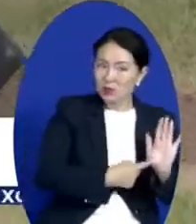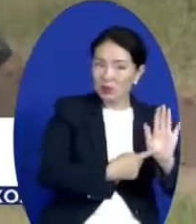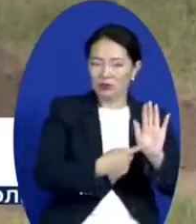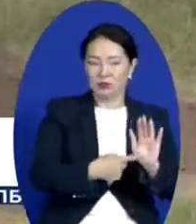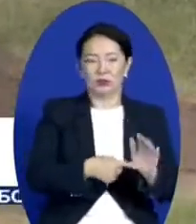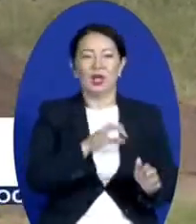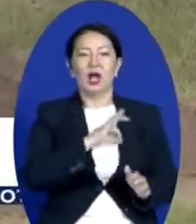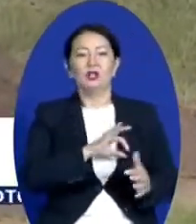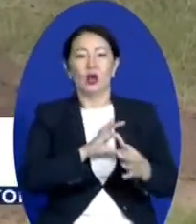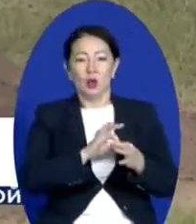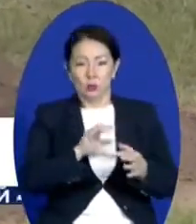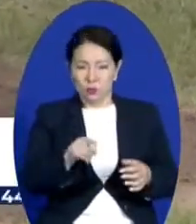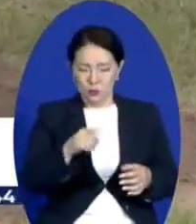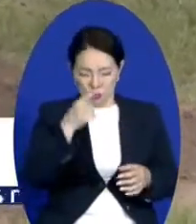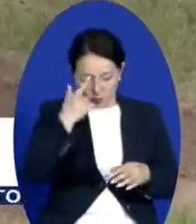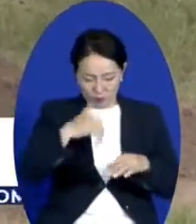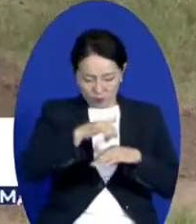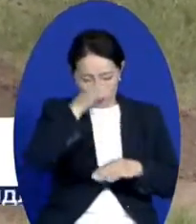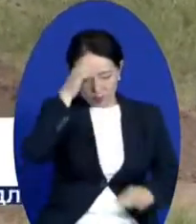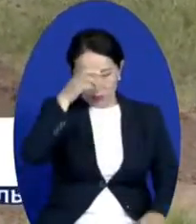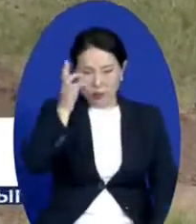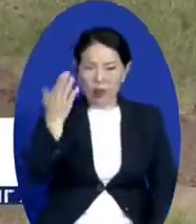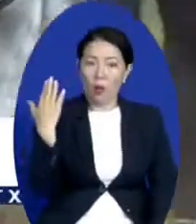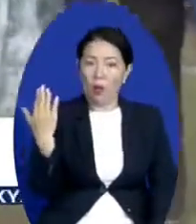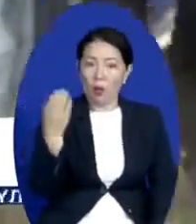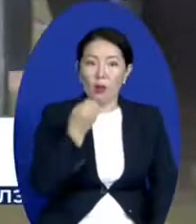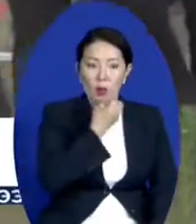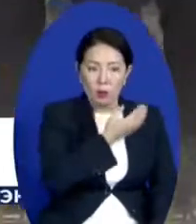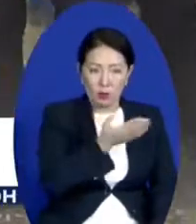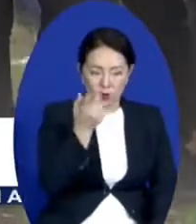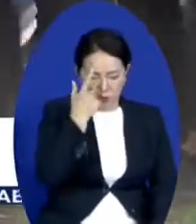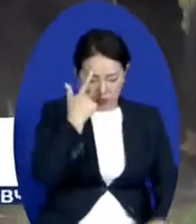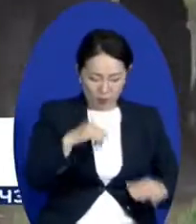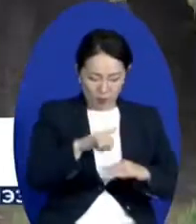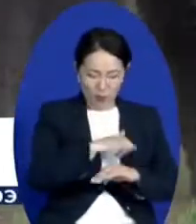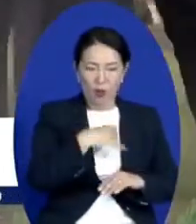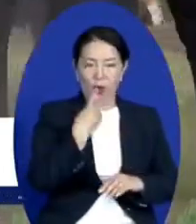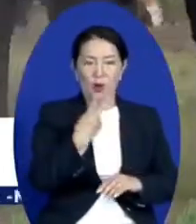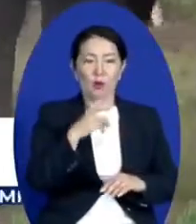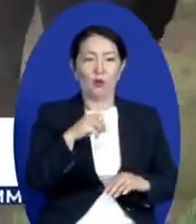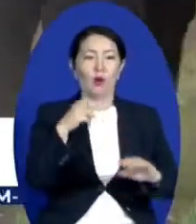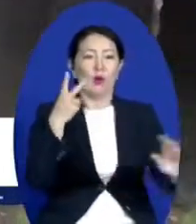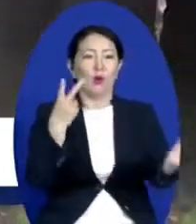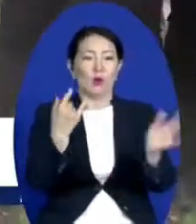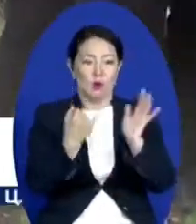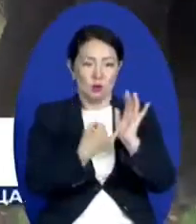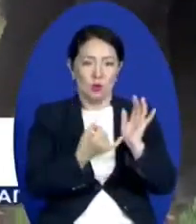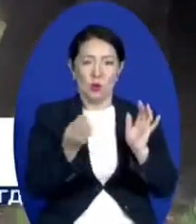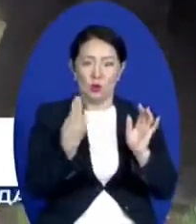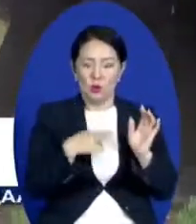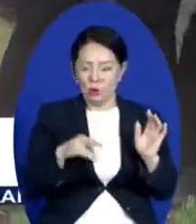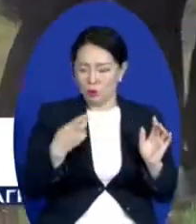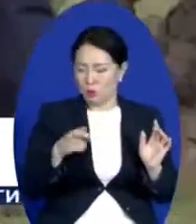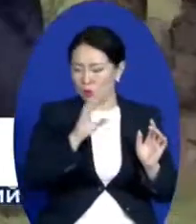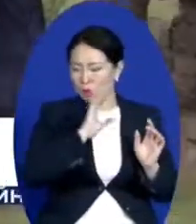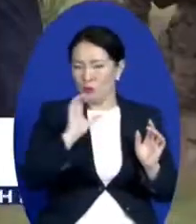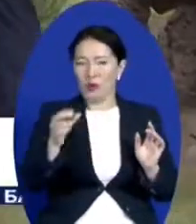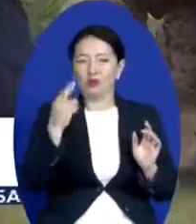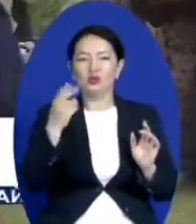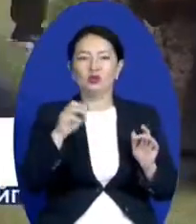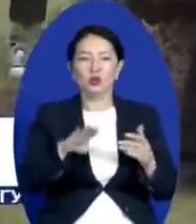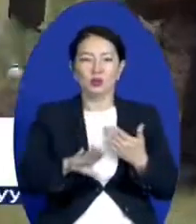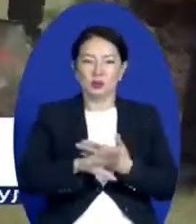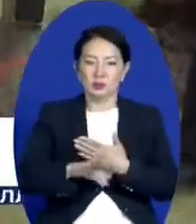түгээх ач холбогдолтойг Монгол улсын ерөнхийлөгч тэмдэглээд, за Монгол улс 2026 онд нэгдсэн үндэсний байгууллагын цөржилттэй тэмцэх